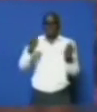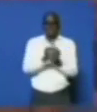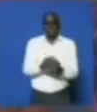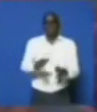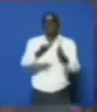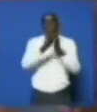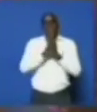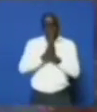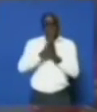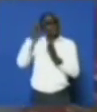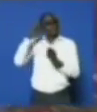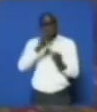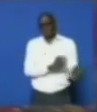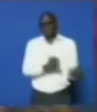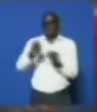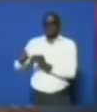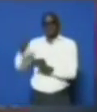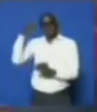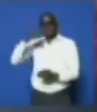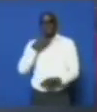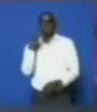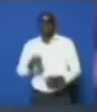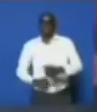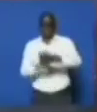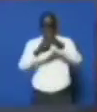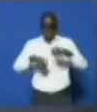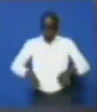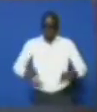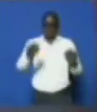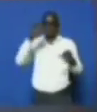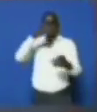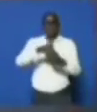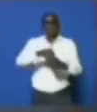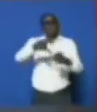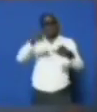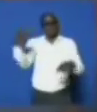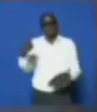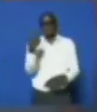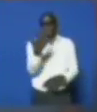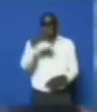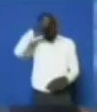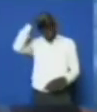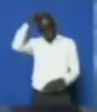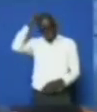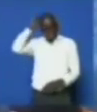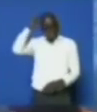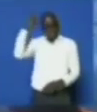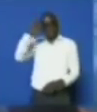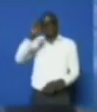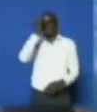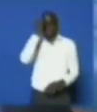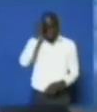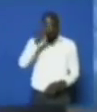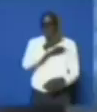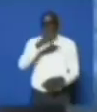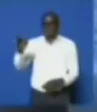d'asile en raison de l'insécurité persistante dans l'espace g5 sahel pour alpha barry le burkina faso